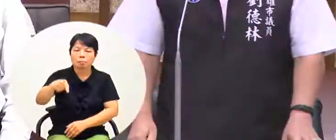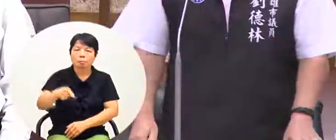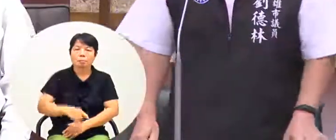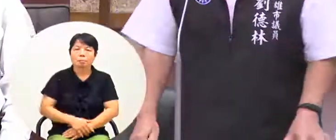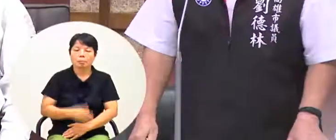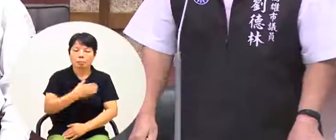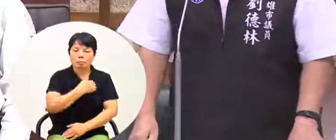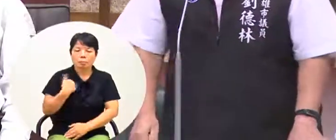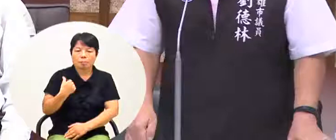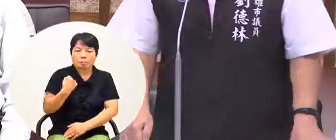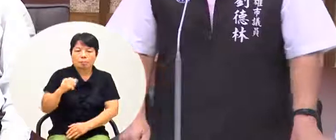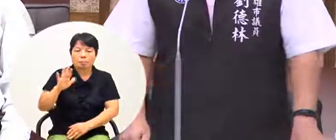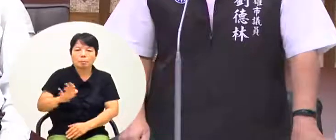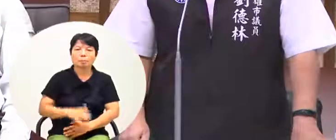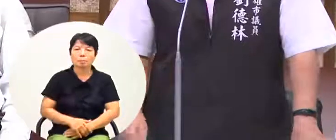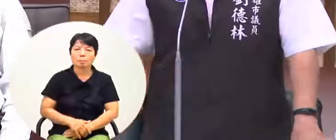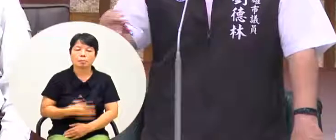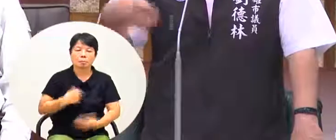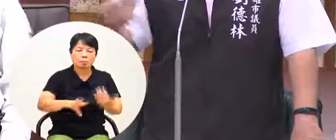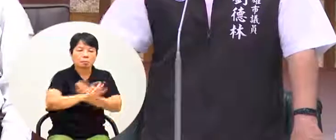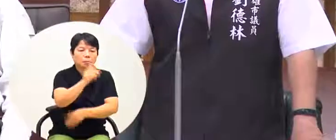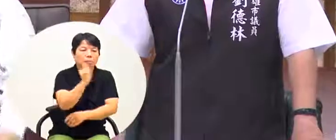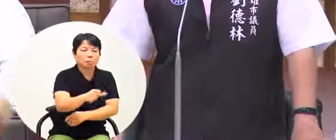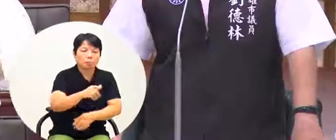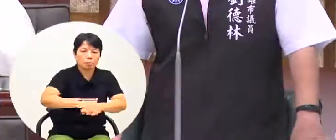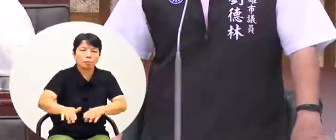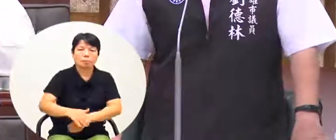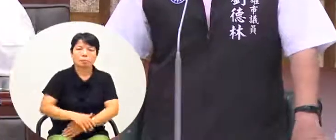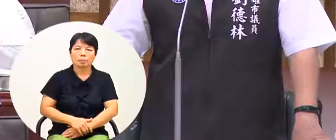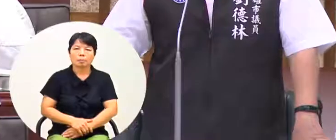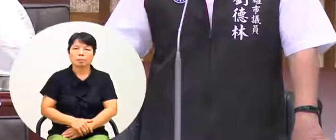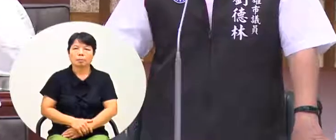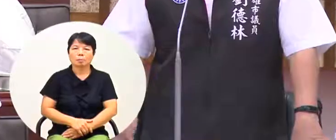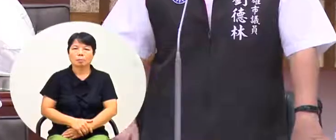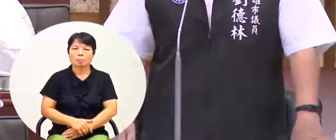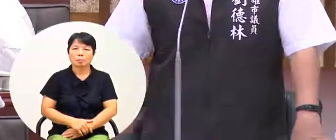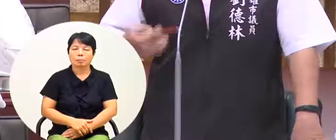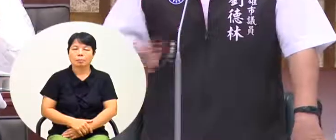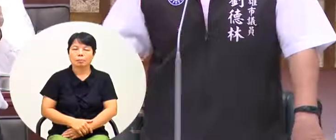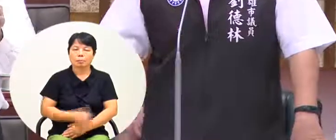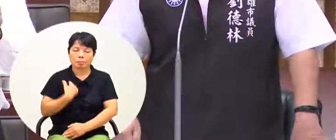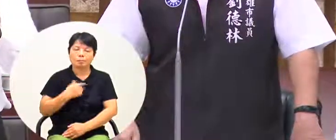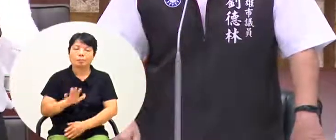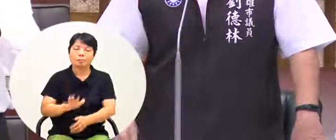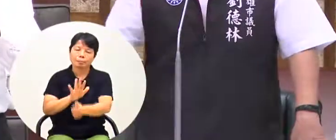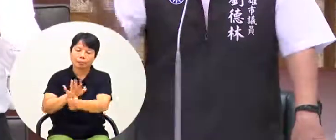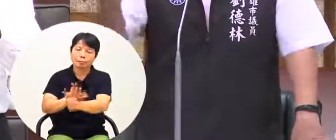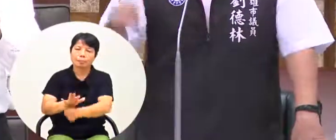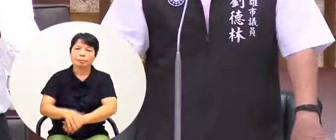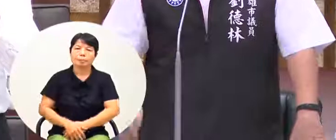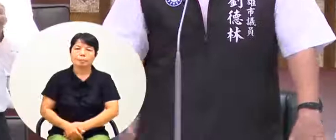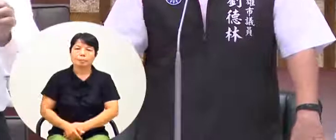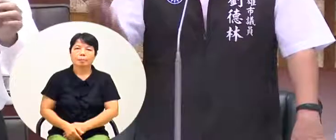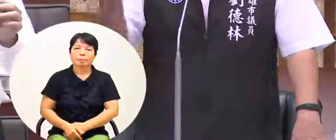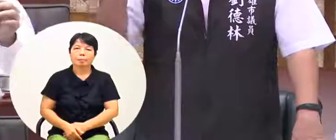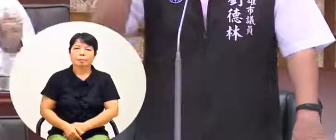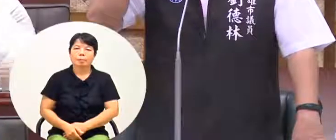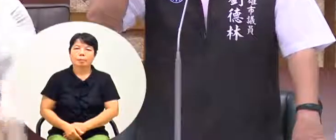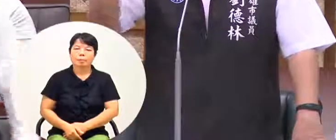他的地方了啦，是不是啊？体恤一下啊，民之所欲啊，体恤一下，请坐。